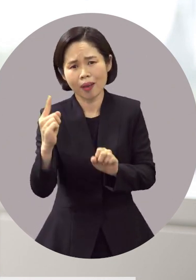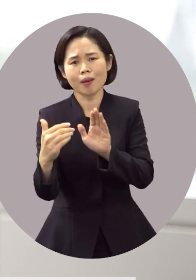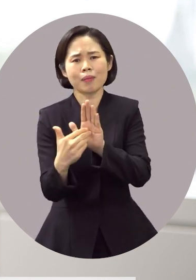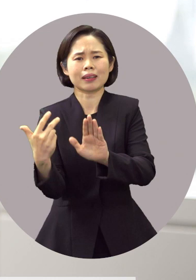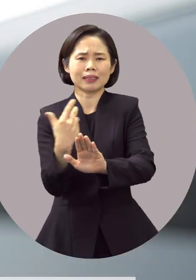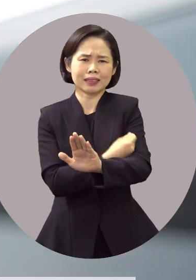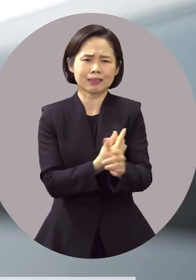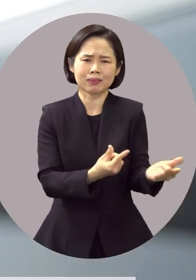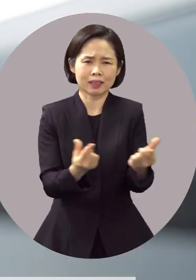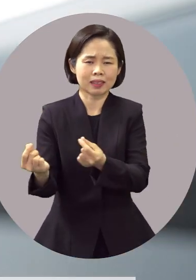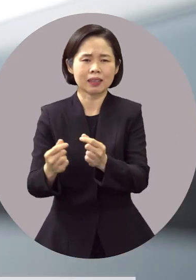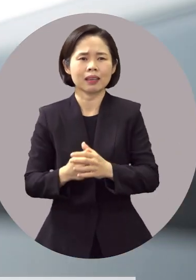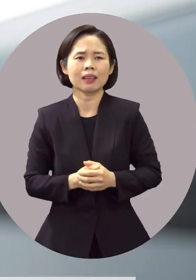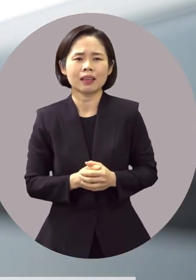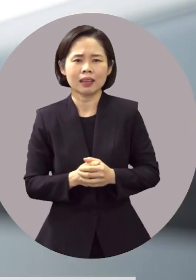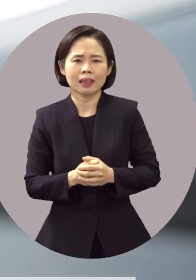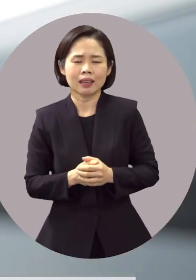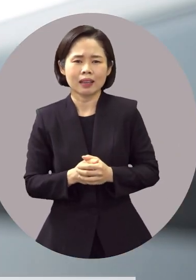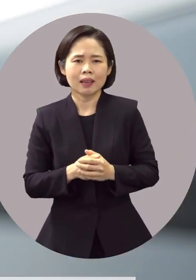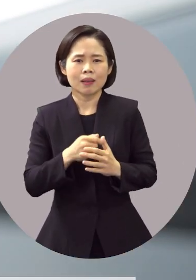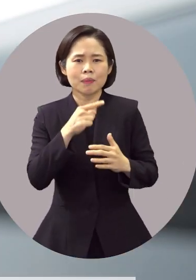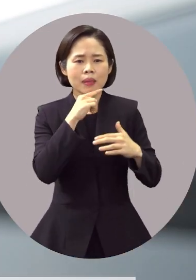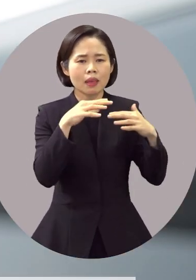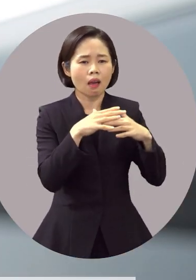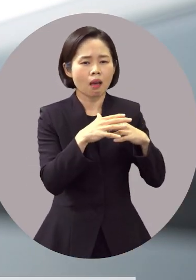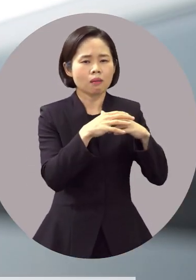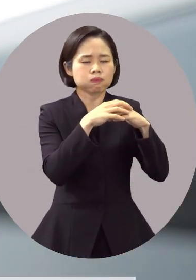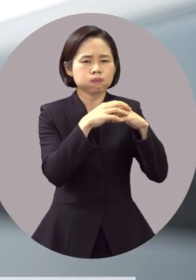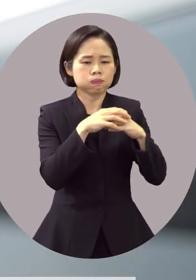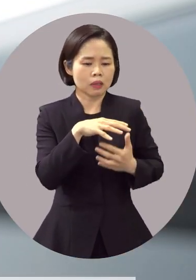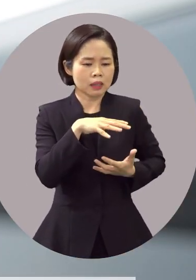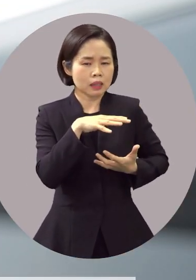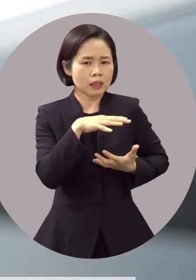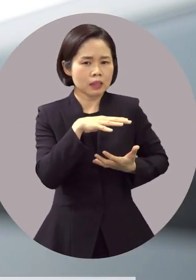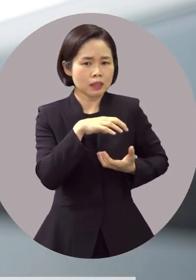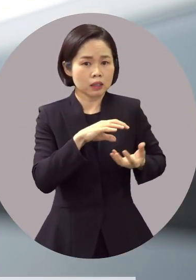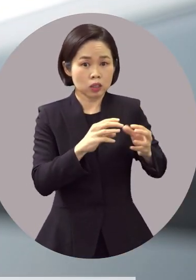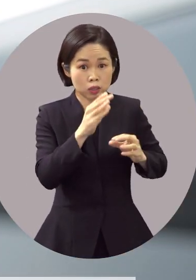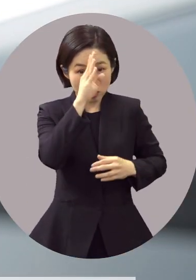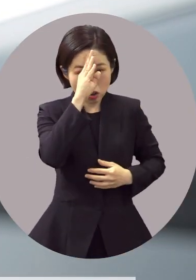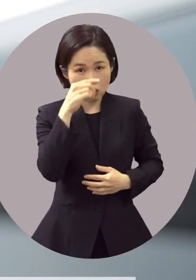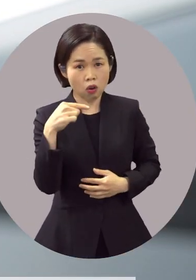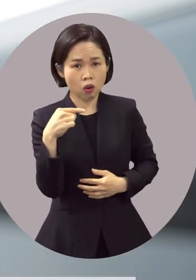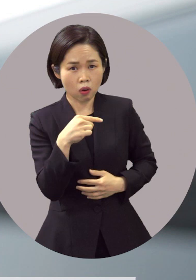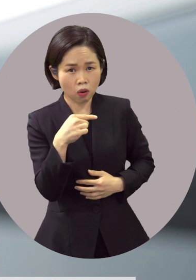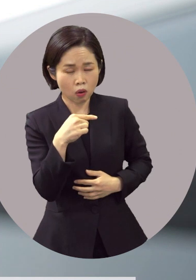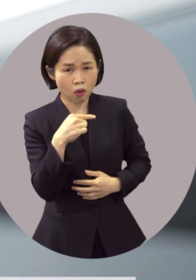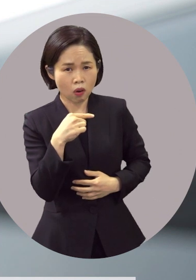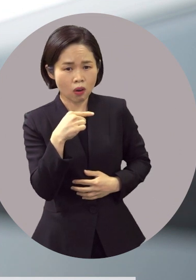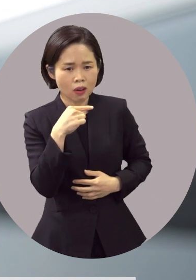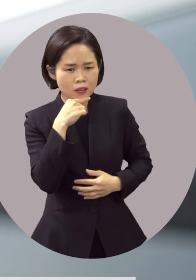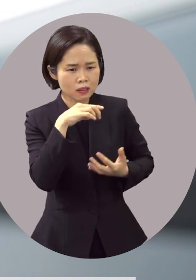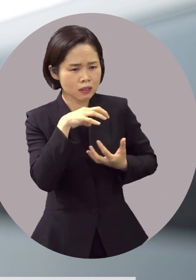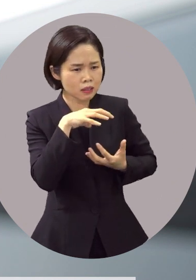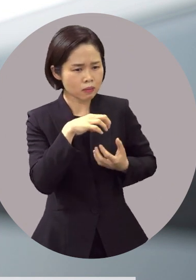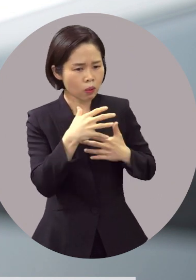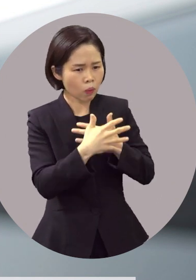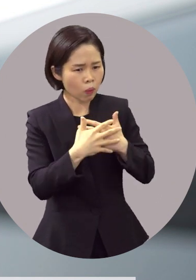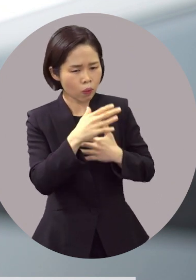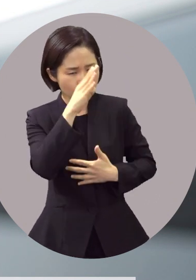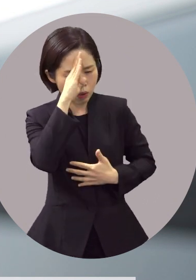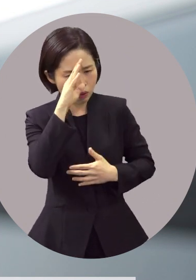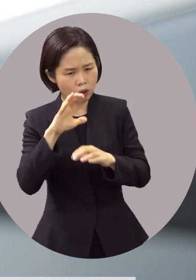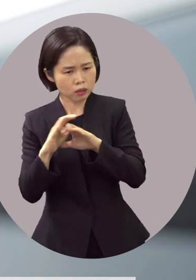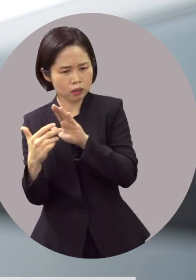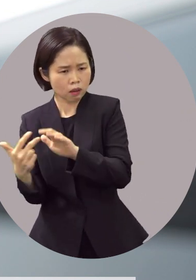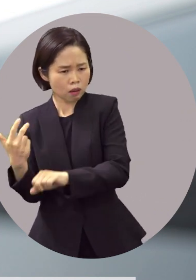반응은 아닙니다. 하지만 혈전증, 심근염, 매우 드물지만 이러한 심혈관계 부작용이